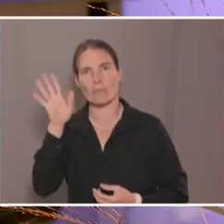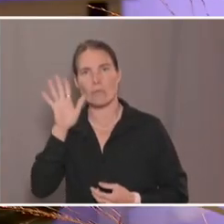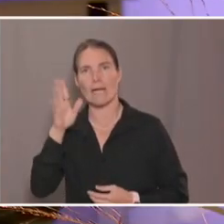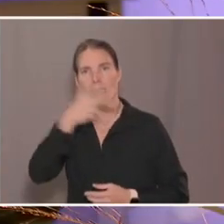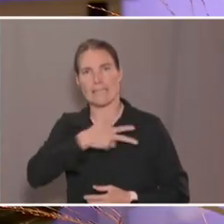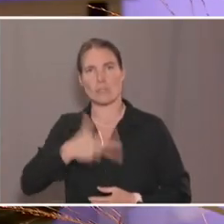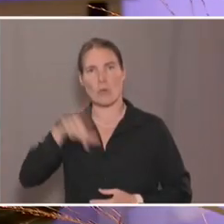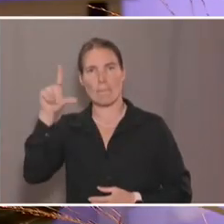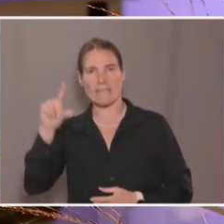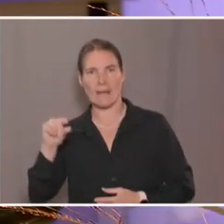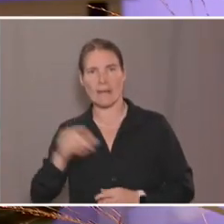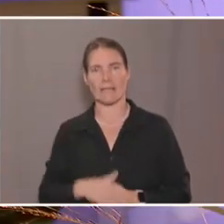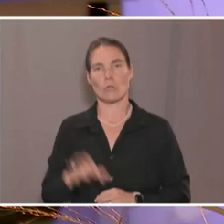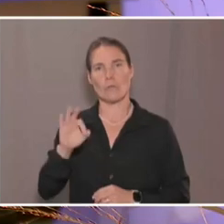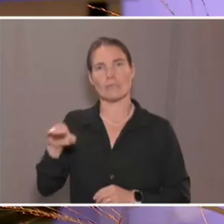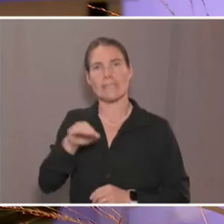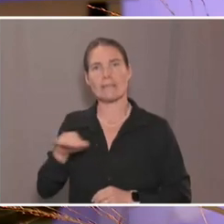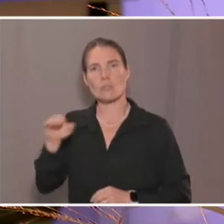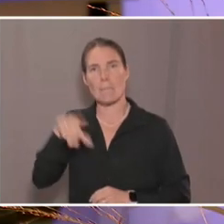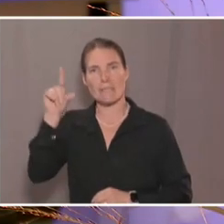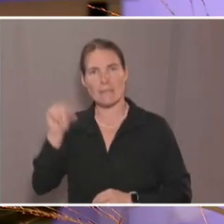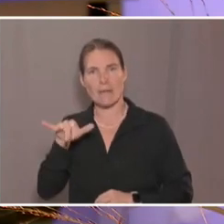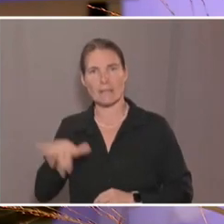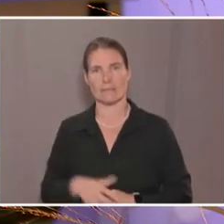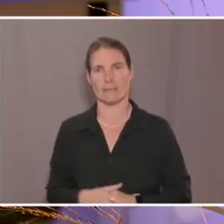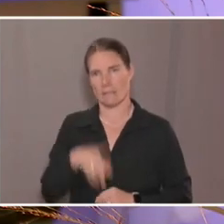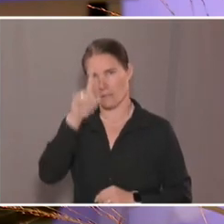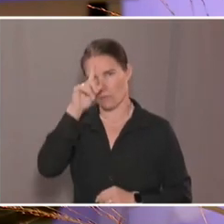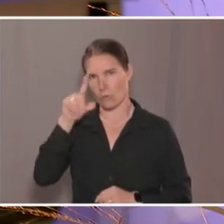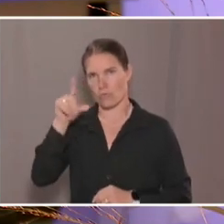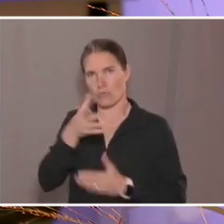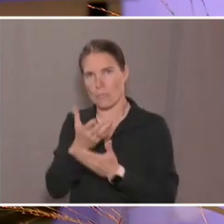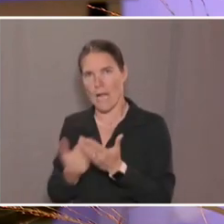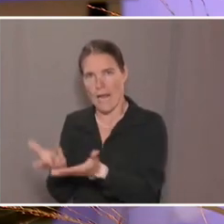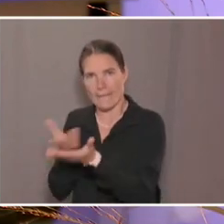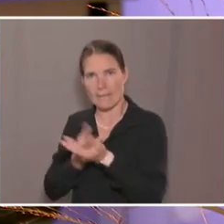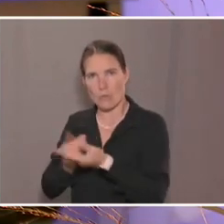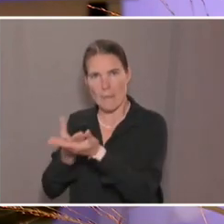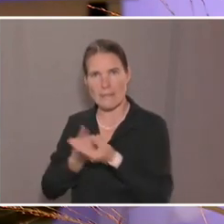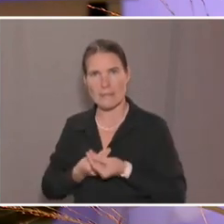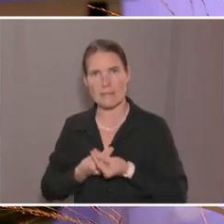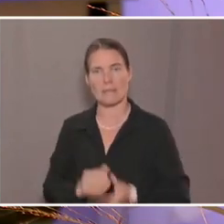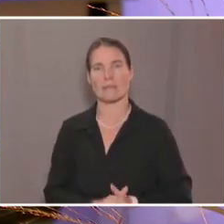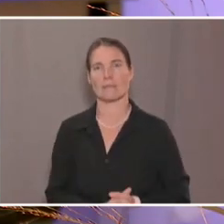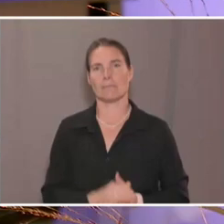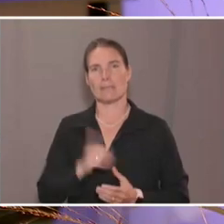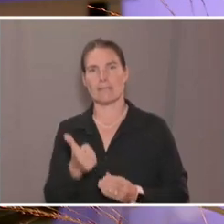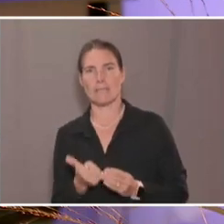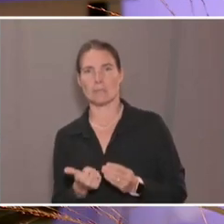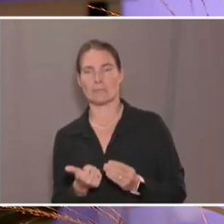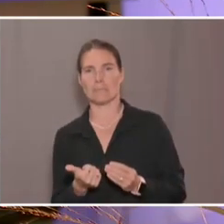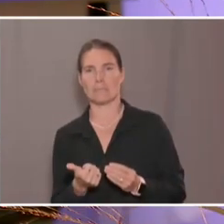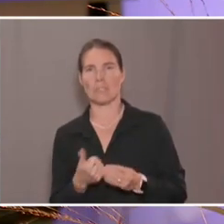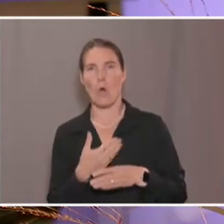und der friesischen Volksgruppe sowie der niederdeutschen Sprache angenommen und damit sehr dazu beigetragen,